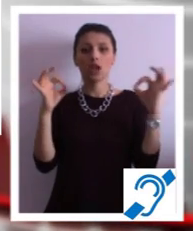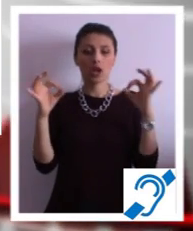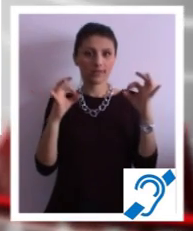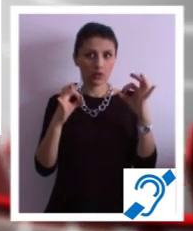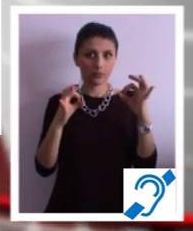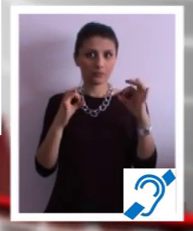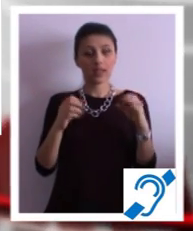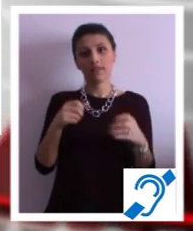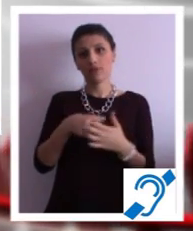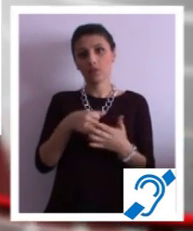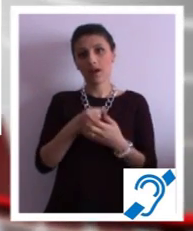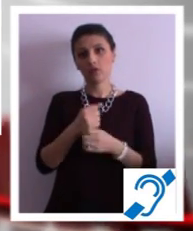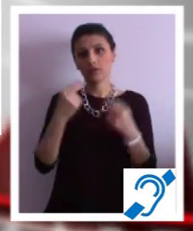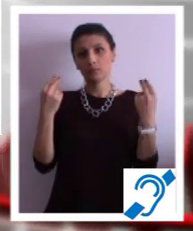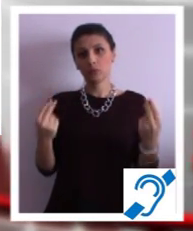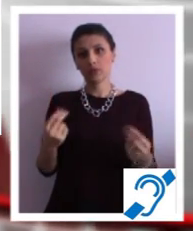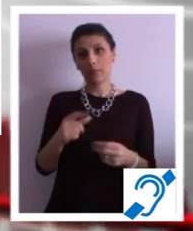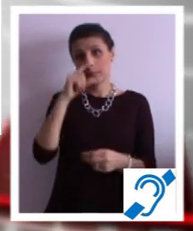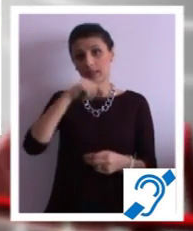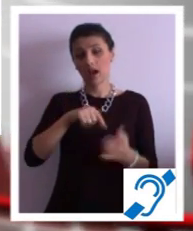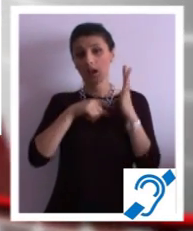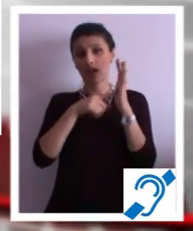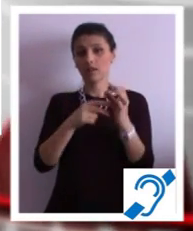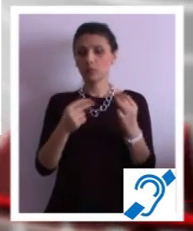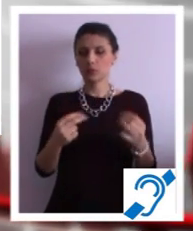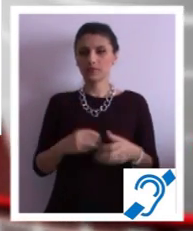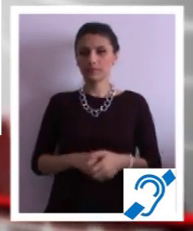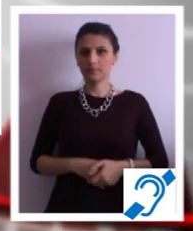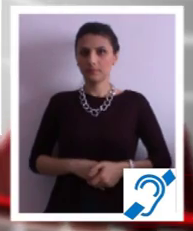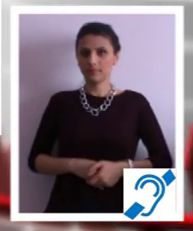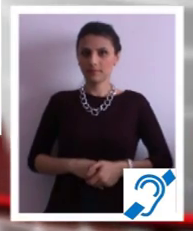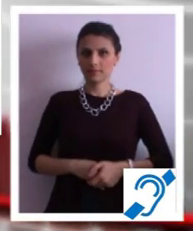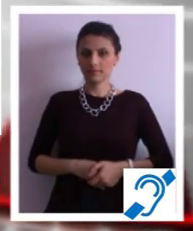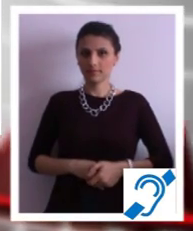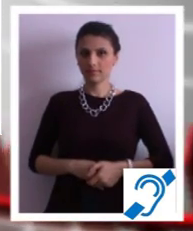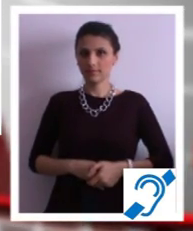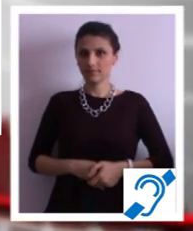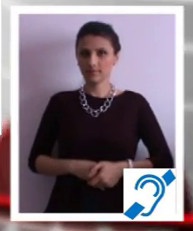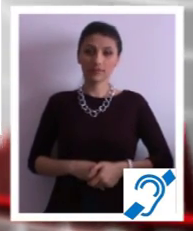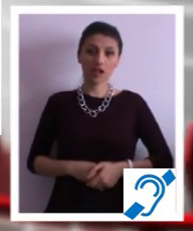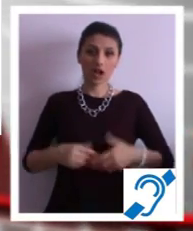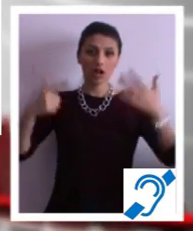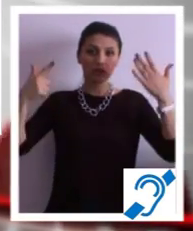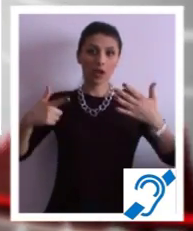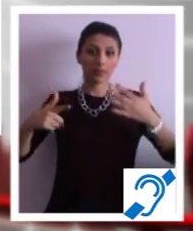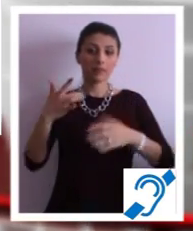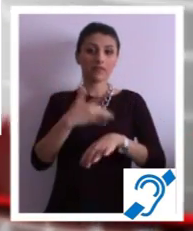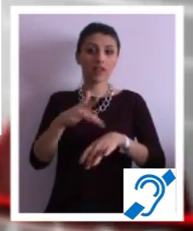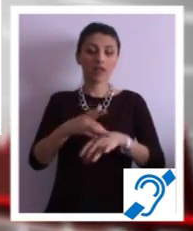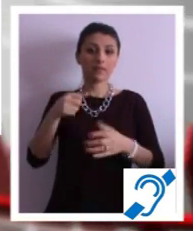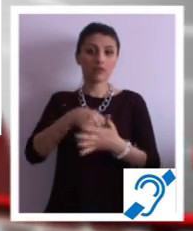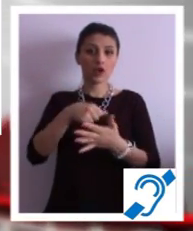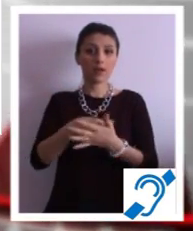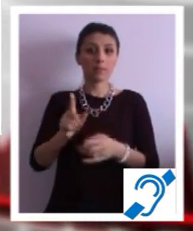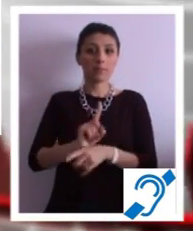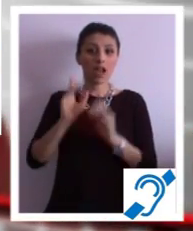0-0. Meciul a fost unul disputat, piteștenii având o prestație destul de bună. Cel de-al șaptelea meci de verificare din această